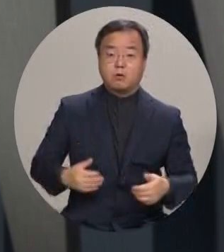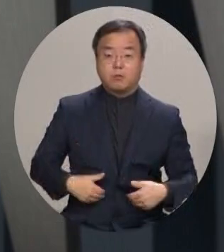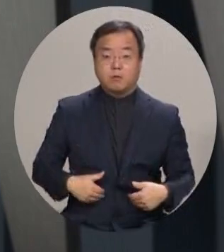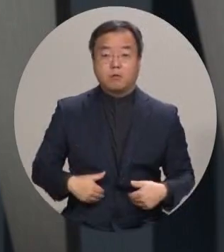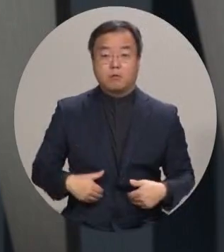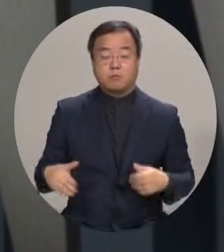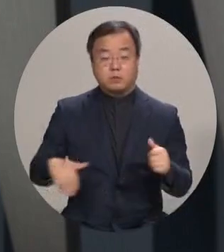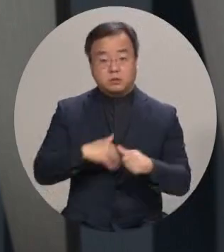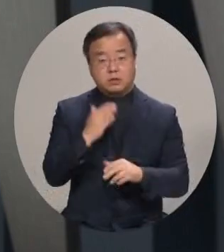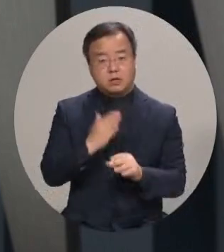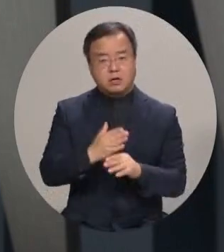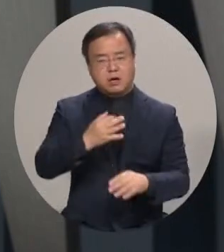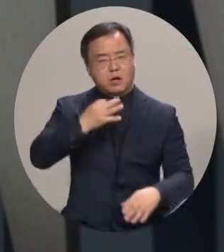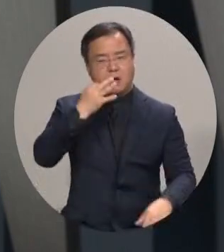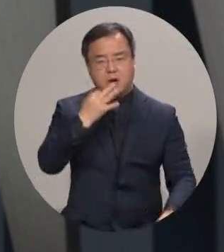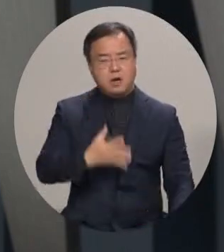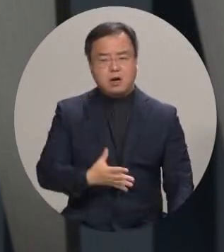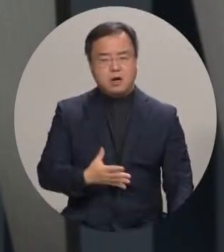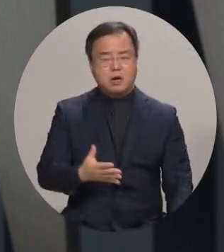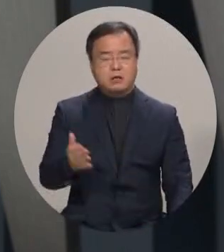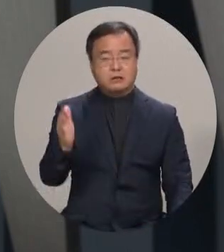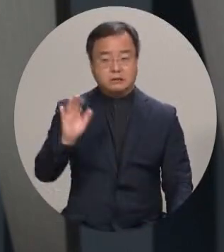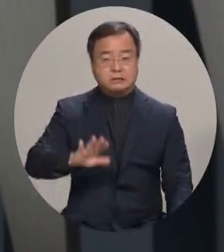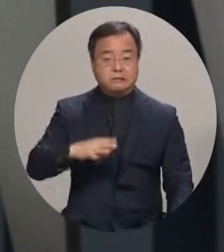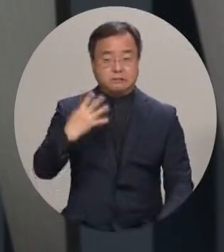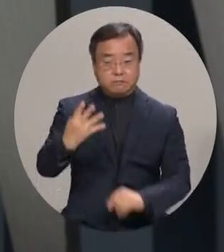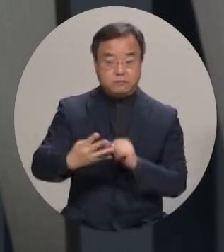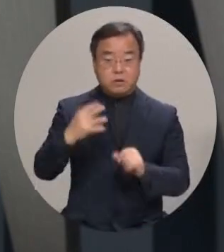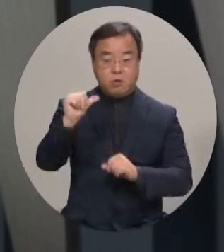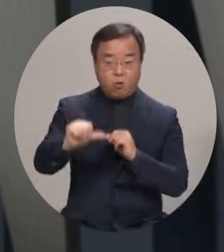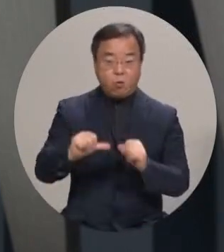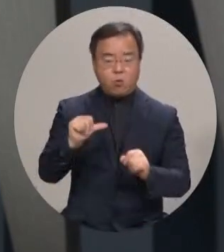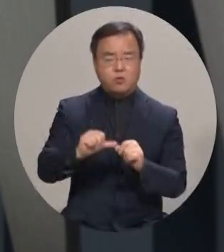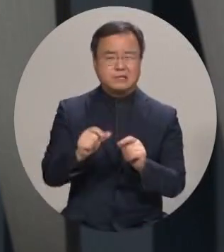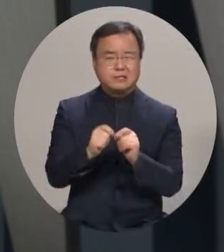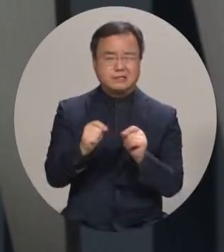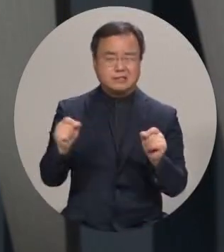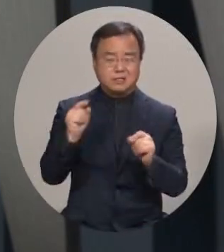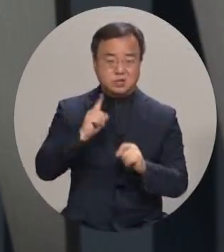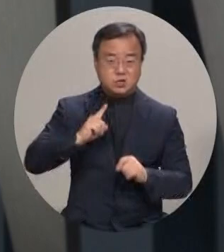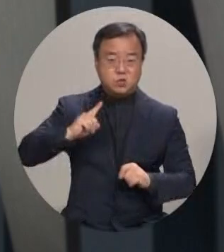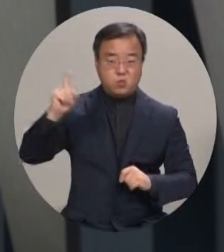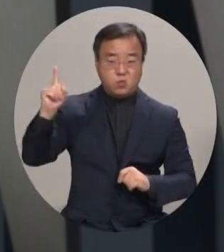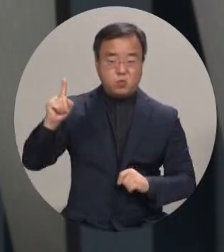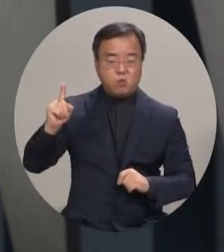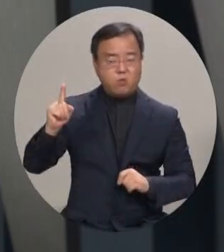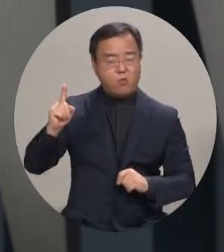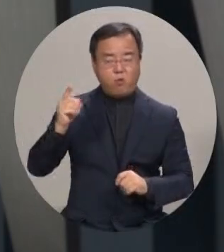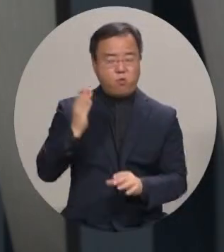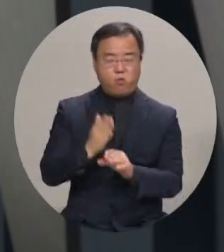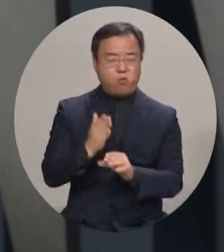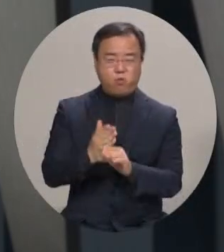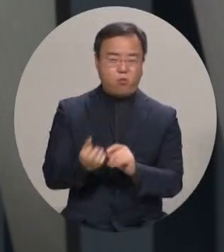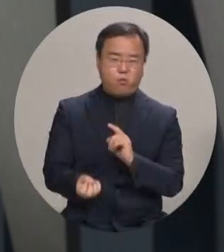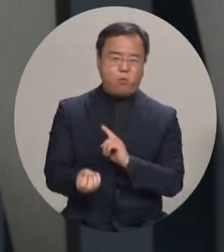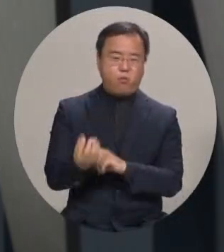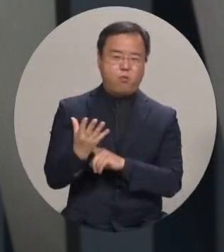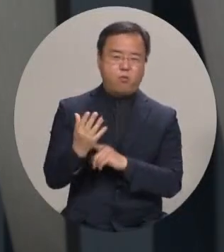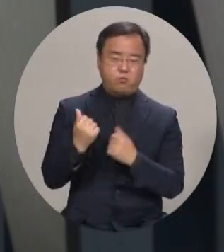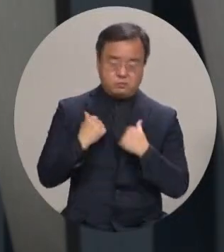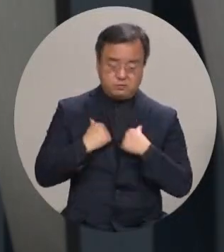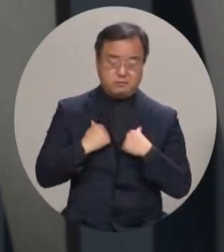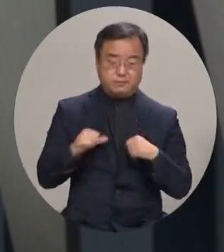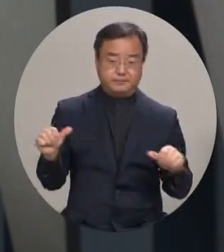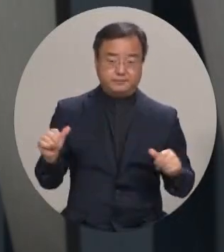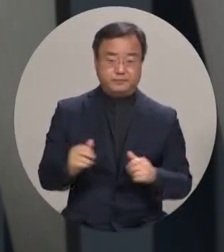이것만으로도 힘든데 4년에서 5년 걸리는이 소송을 해야 되니까 당연히 중간에 포기할 수밖에 없고요